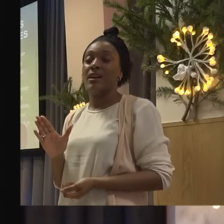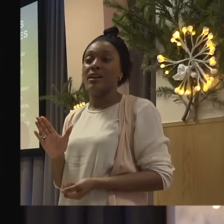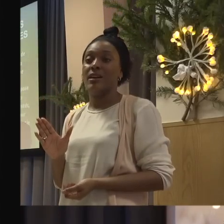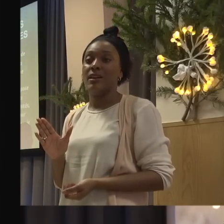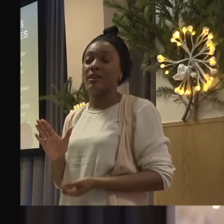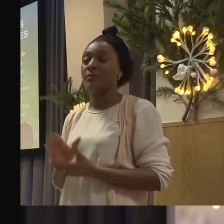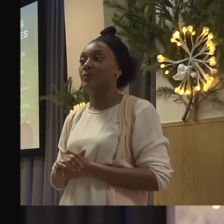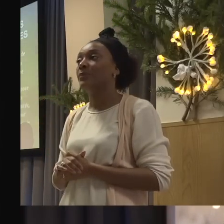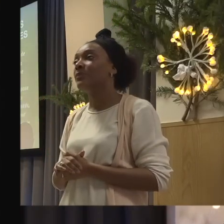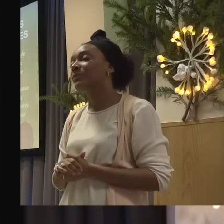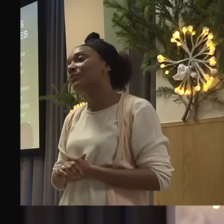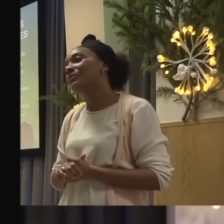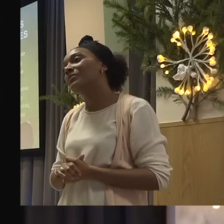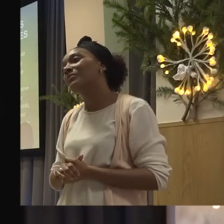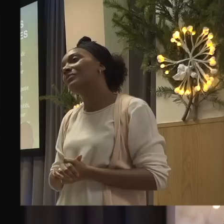prières émotionnelles.